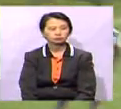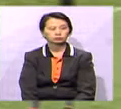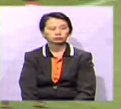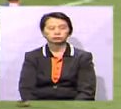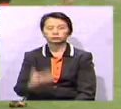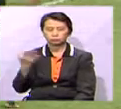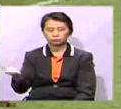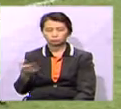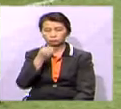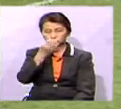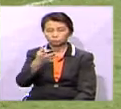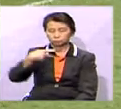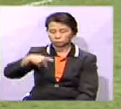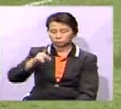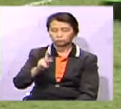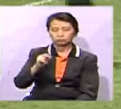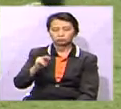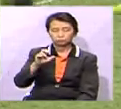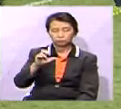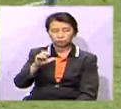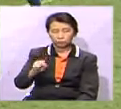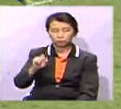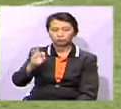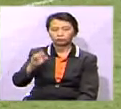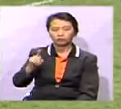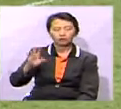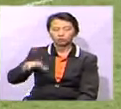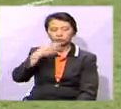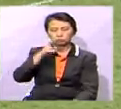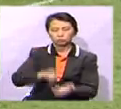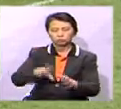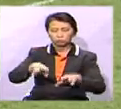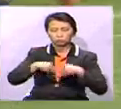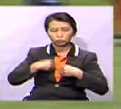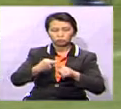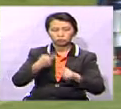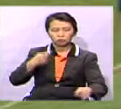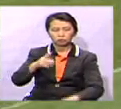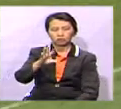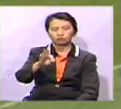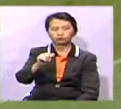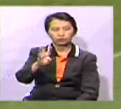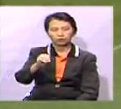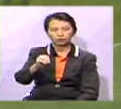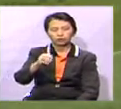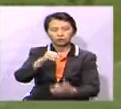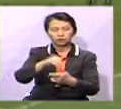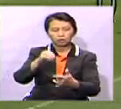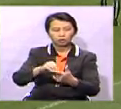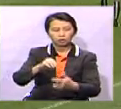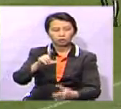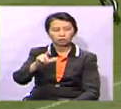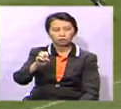Selain itu, beliau juga memberitahu PKNSFC masih belum menerima surat daripada Persatuan Bola Sepak Malaysia FAM atau